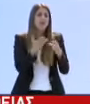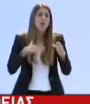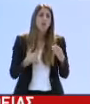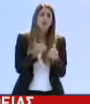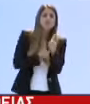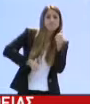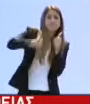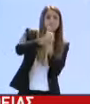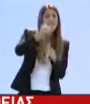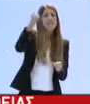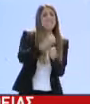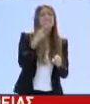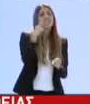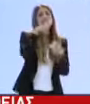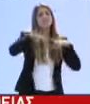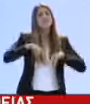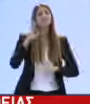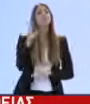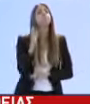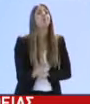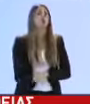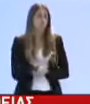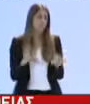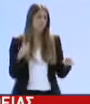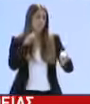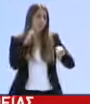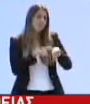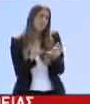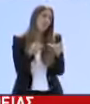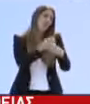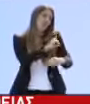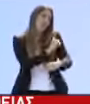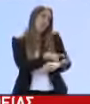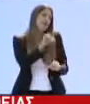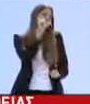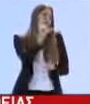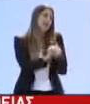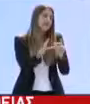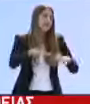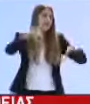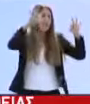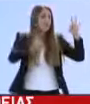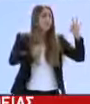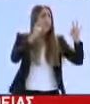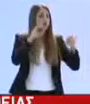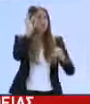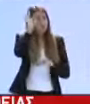νέα μεταπολίτευση. Είμαστε η πανίσχυρη δύναμη αλλαγής. Ξεκινάμε τη νέα μας